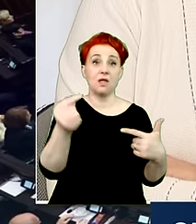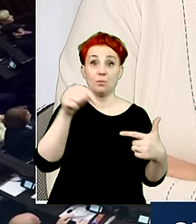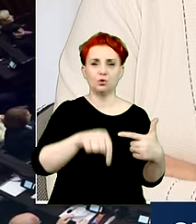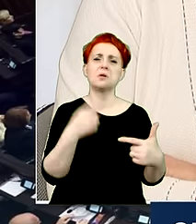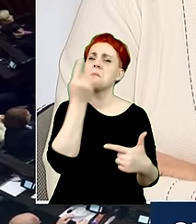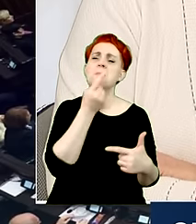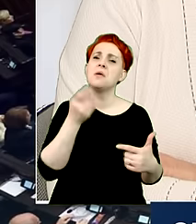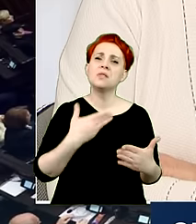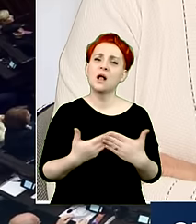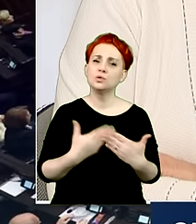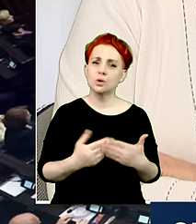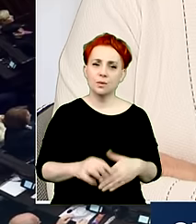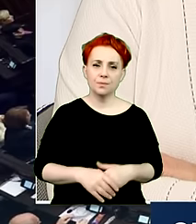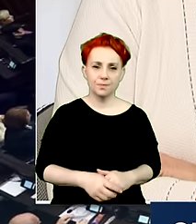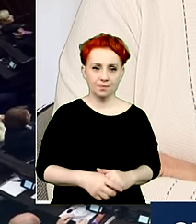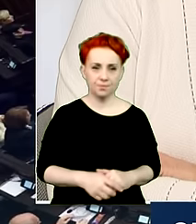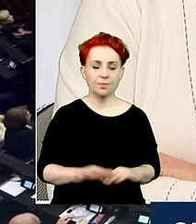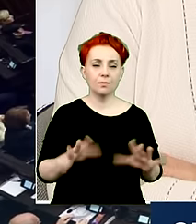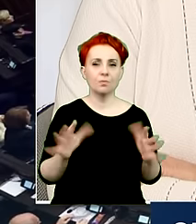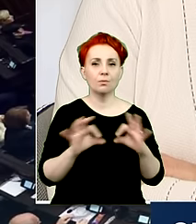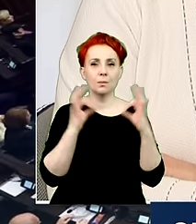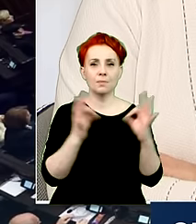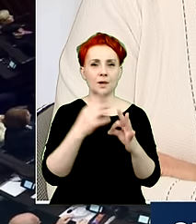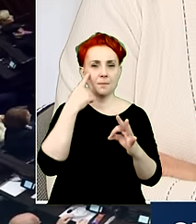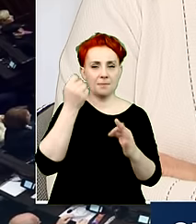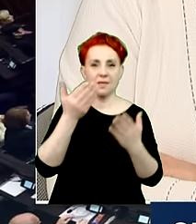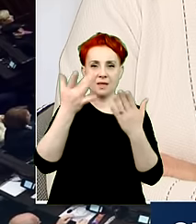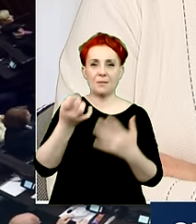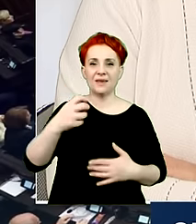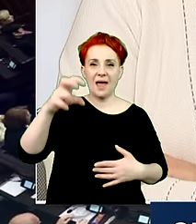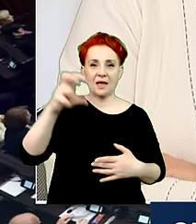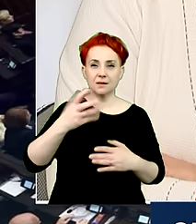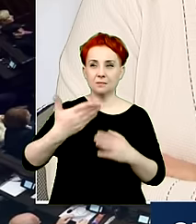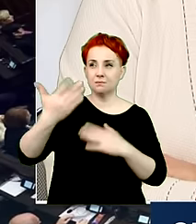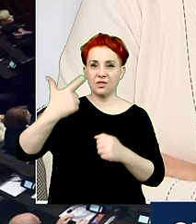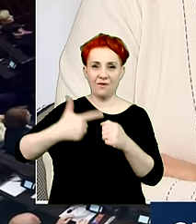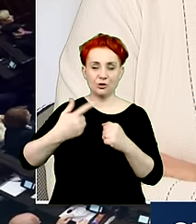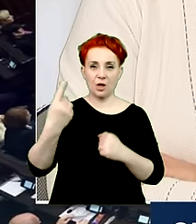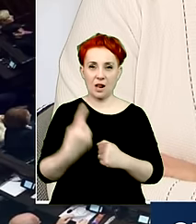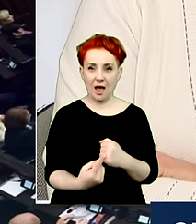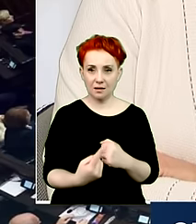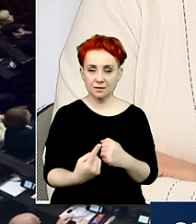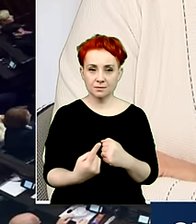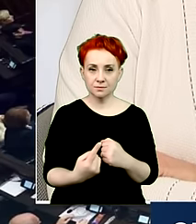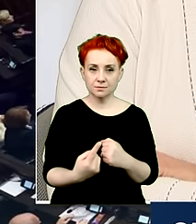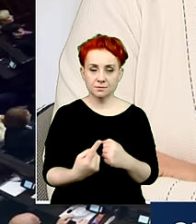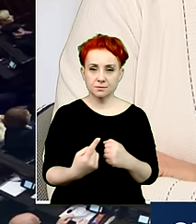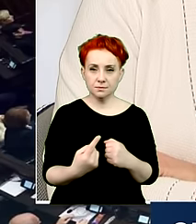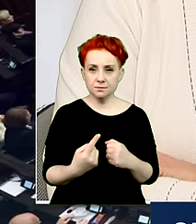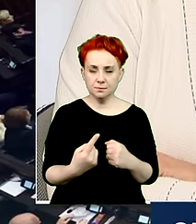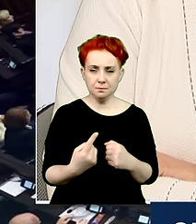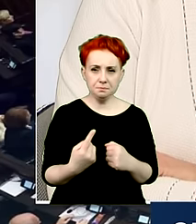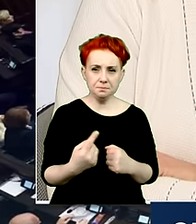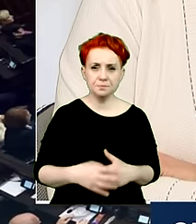dlaczego? No, generalnie pamiętam Romana Giertycha sprzed 20 lat, czy może trochę mniej niż 20 lat, że faktycznie na